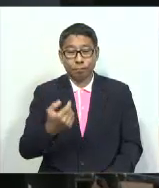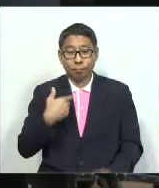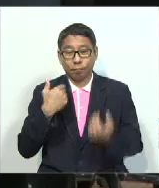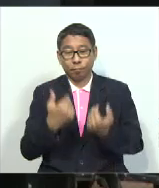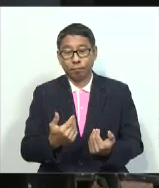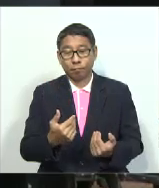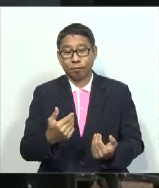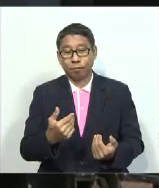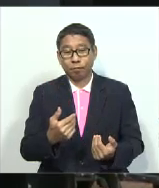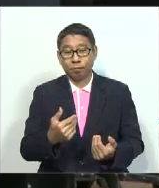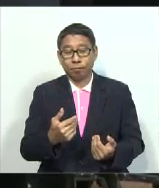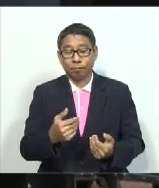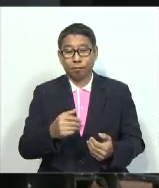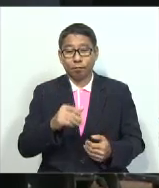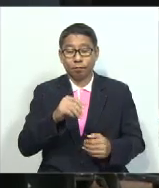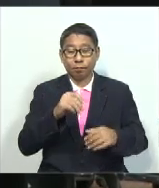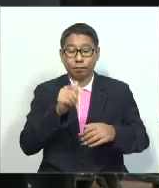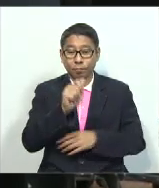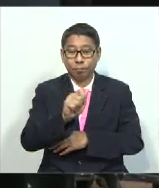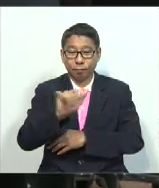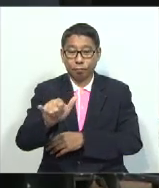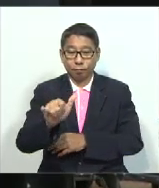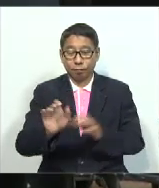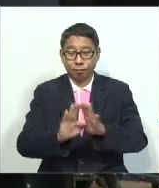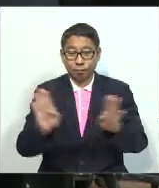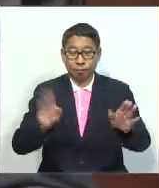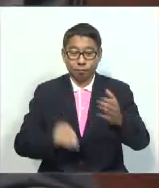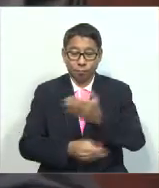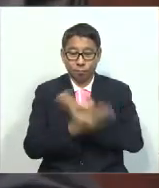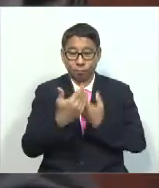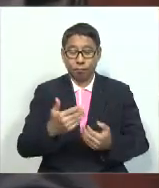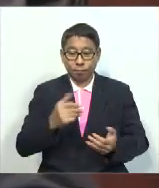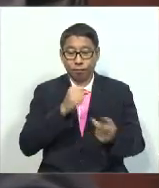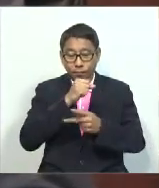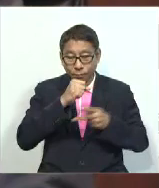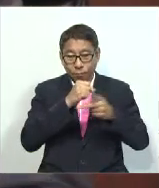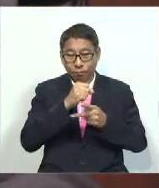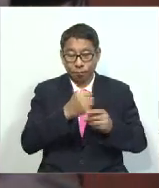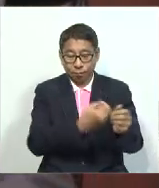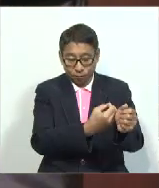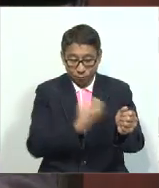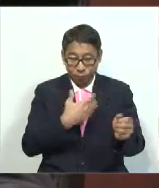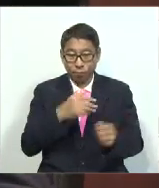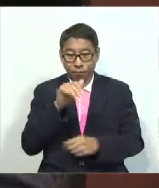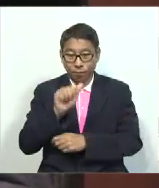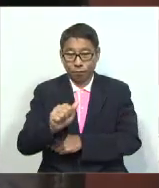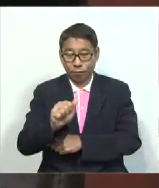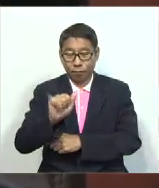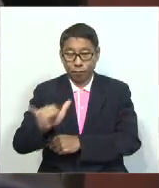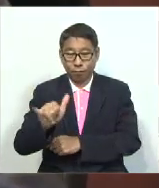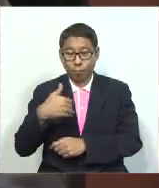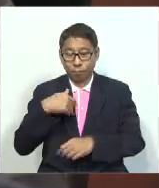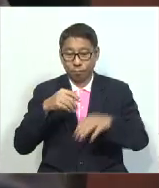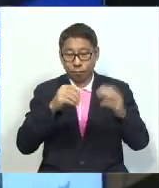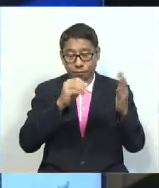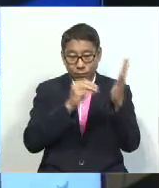งนี้ก็เป็นช่วงที่สำนักงานคณะกรรมการอาหารและยาก็ยังเปิดให้ผู้ที่ครอบครองกัญชามาแจ้งนะฮะต่อสำนักงานคณะกรรมการอาหารและยาตาม